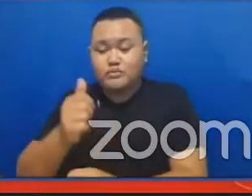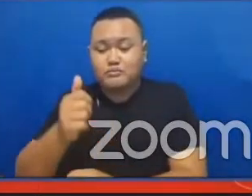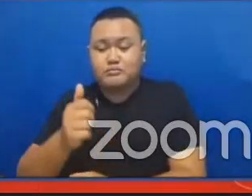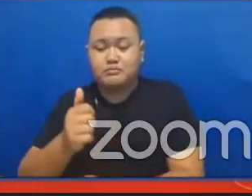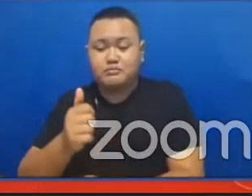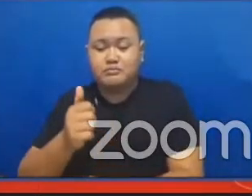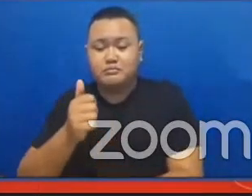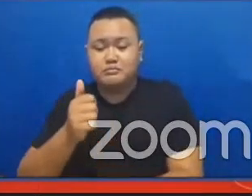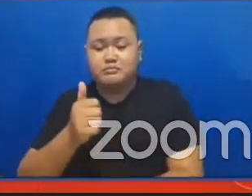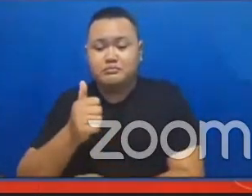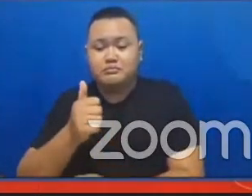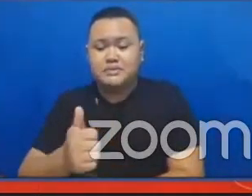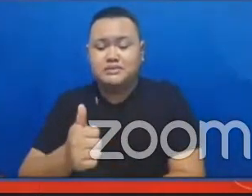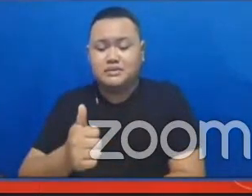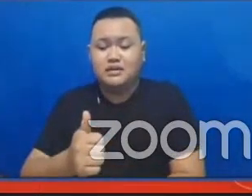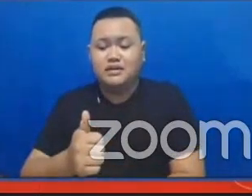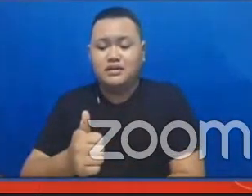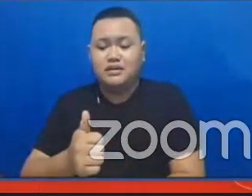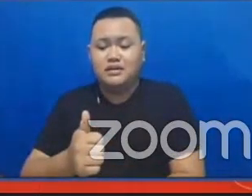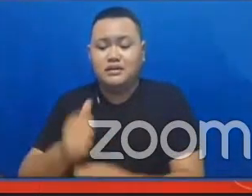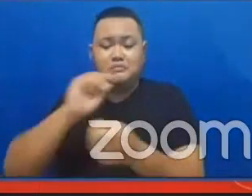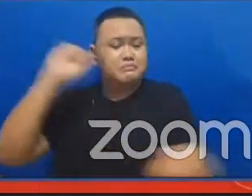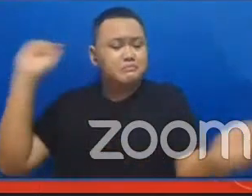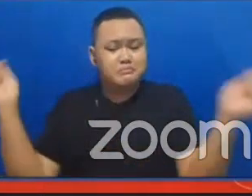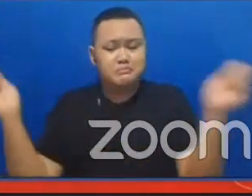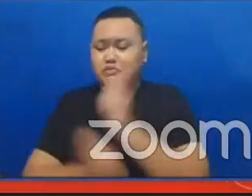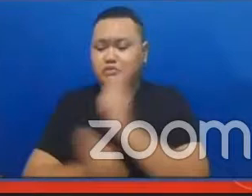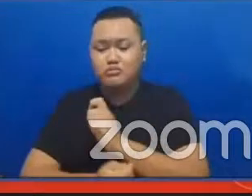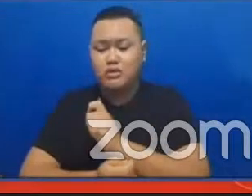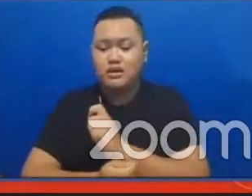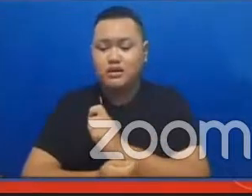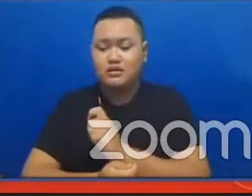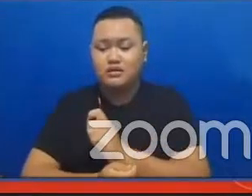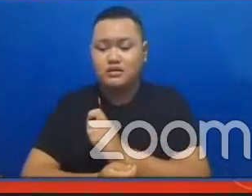benar-benar berada di dalam revolusi industri 4.0.